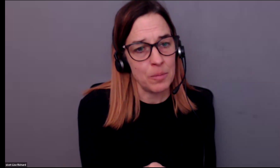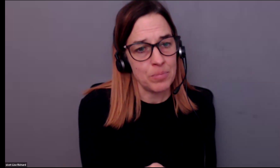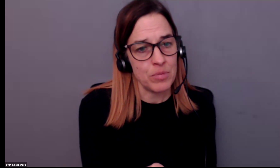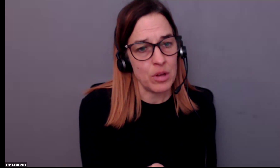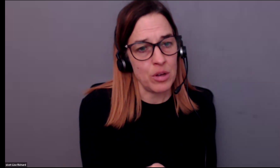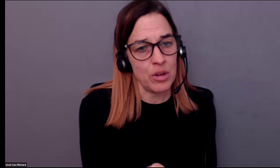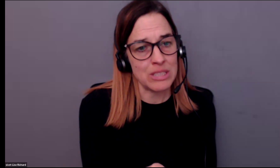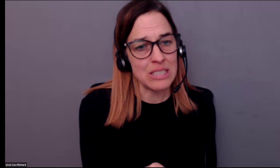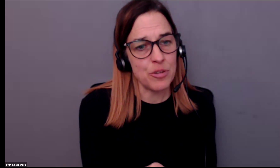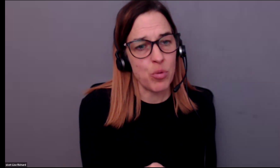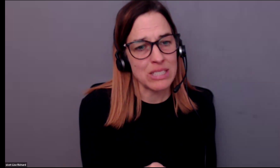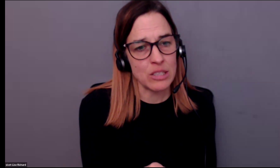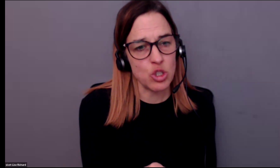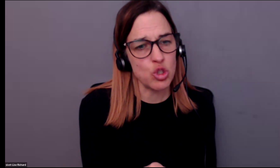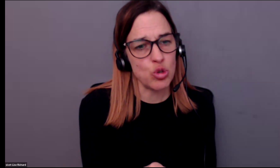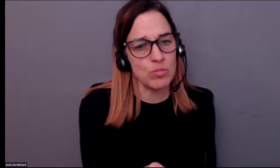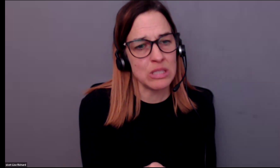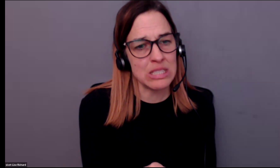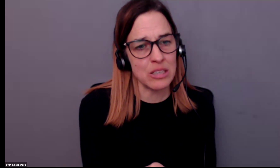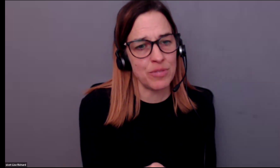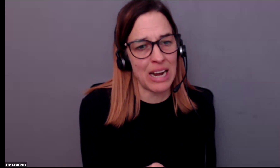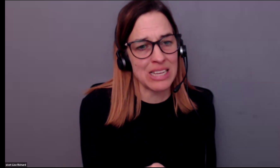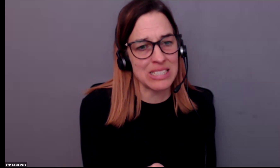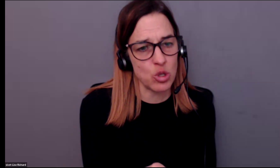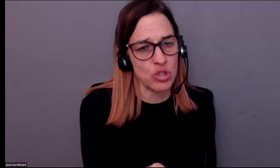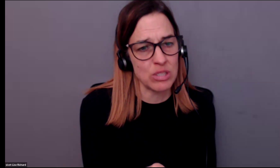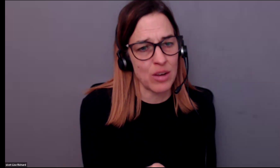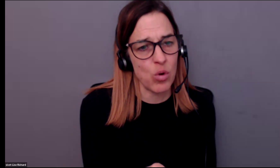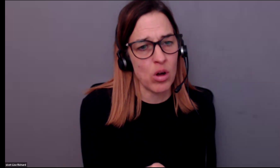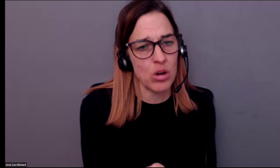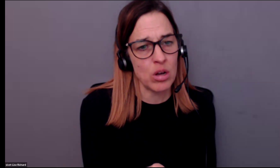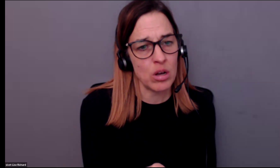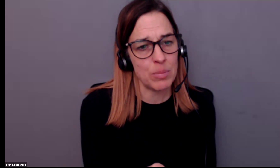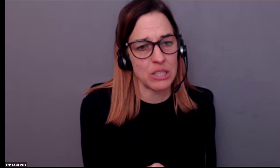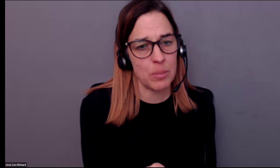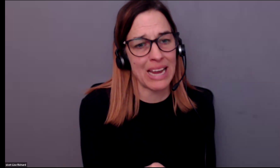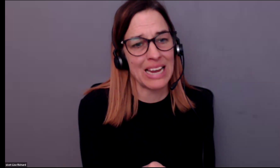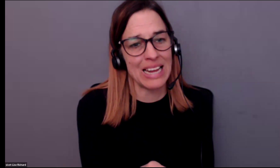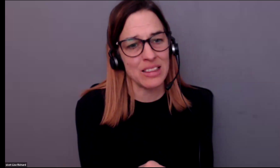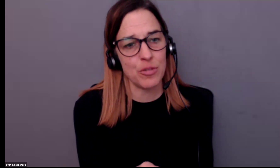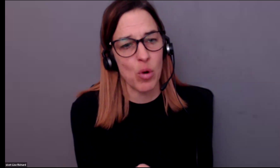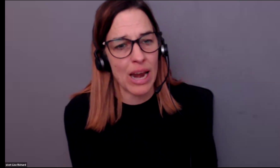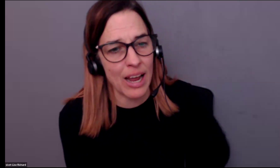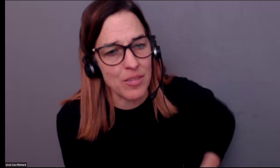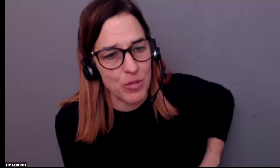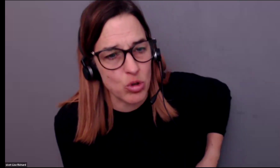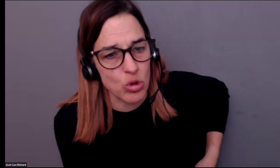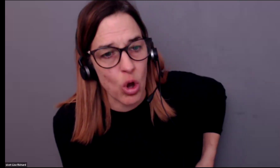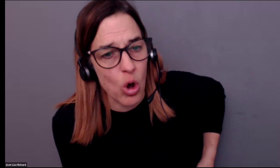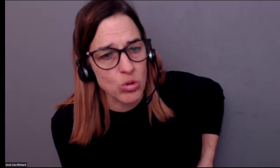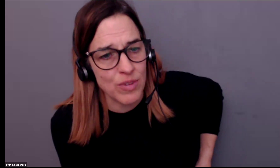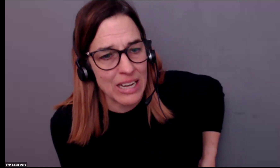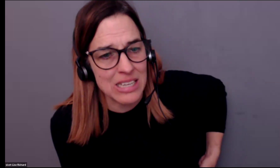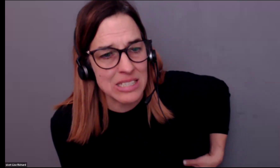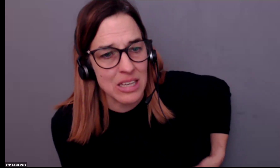Hamel. Tu sais, des fois, c'est juste une petite valise. C'est ça que tu veux savoir? Parce que Marie-Hélène, des fois, elle arrive avec